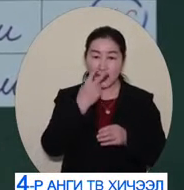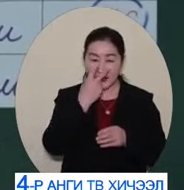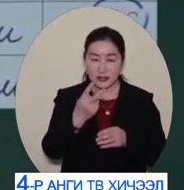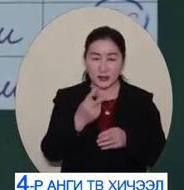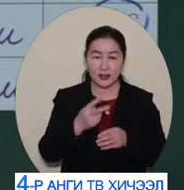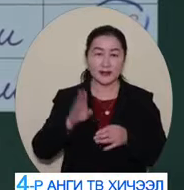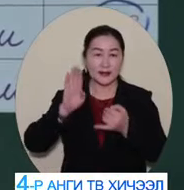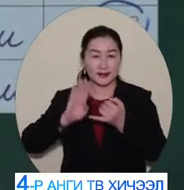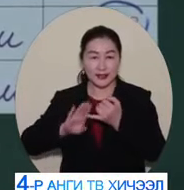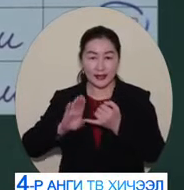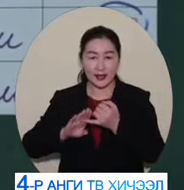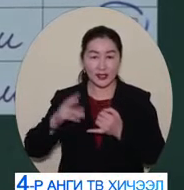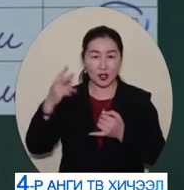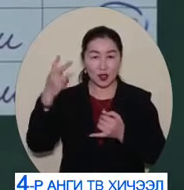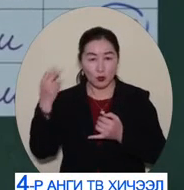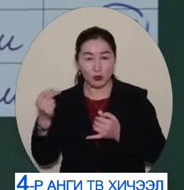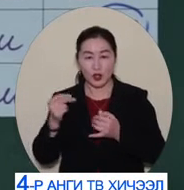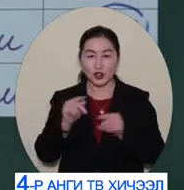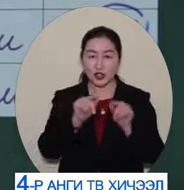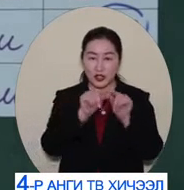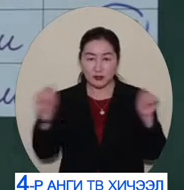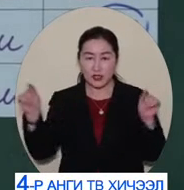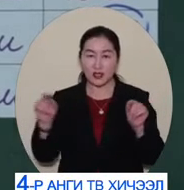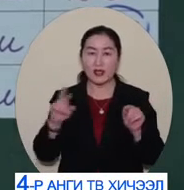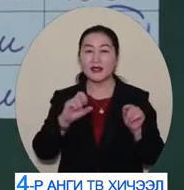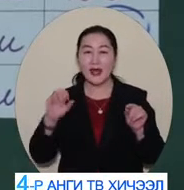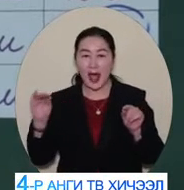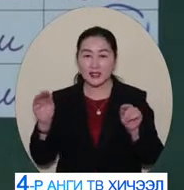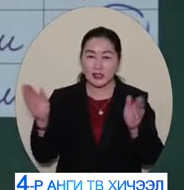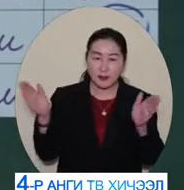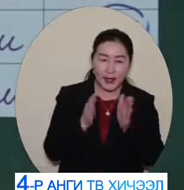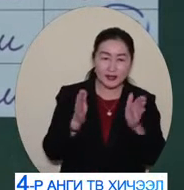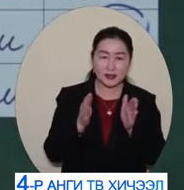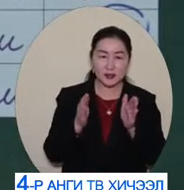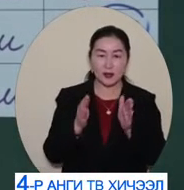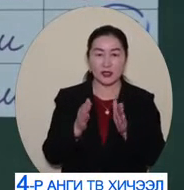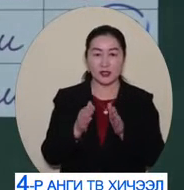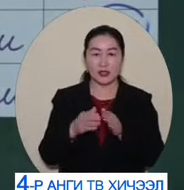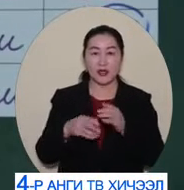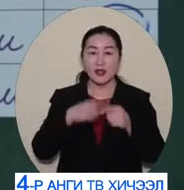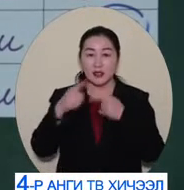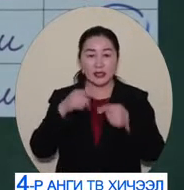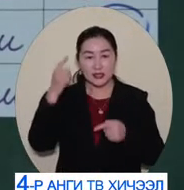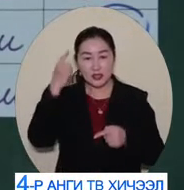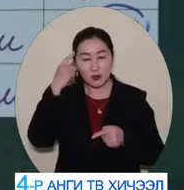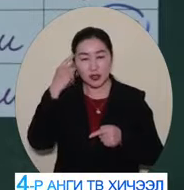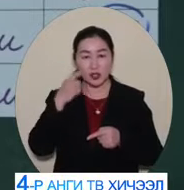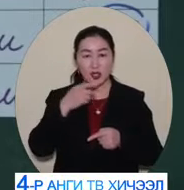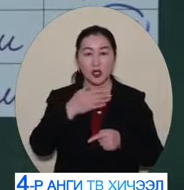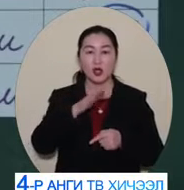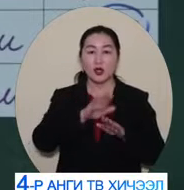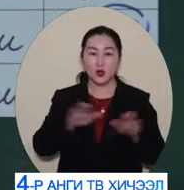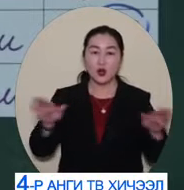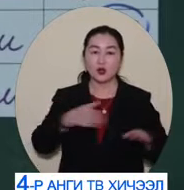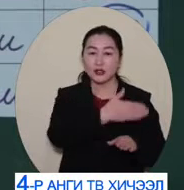энэ тооцоогоо хүүхдүүд маань ажиглаад өөрсдийнхөө дараагийн удаа яг одоо бодит хэмжээг яаж